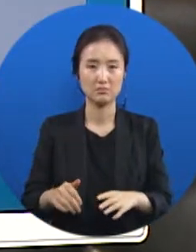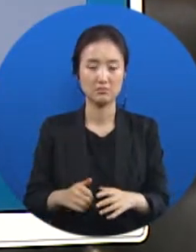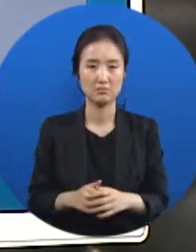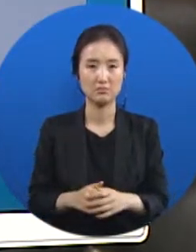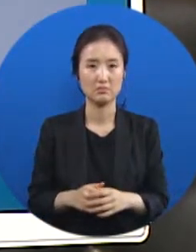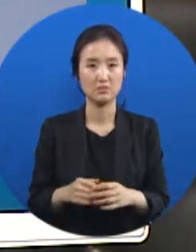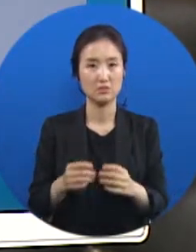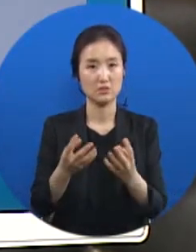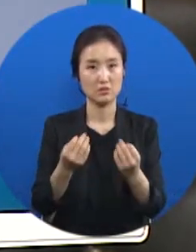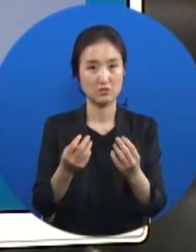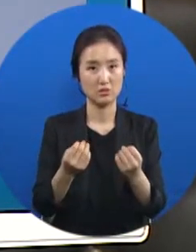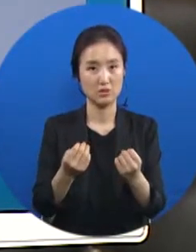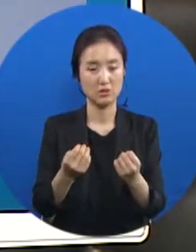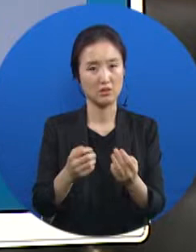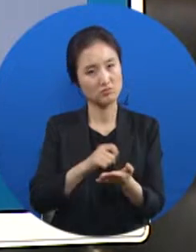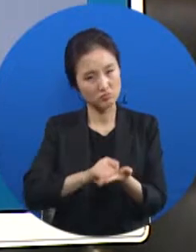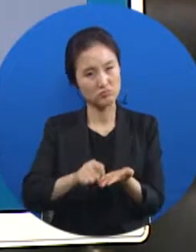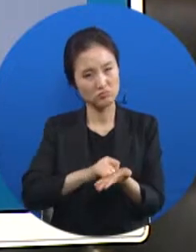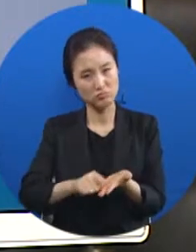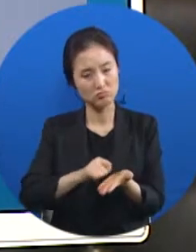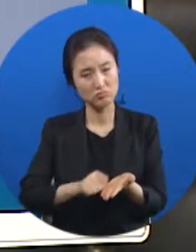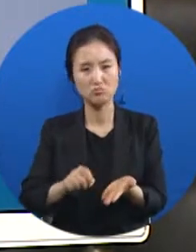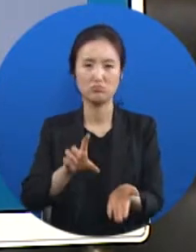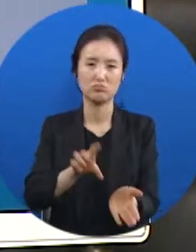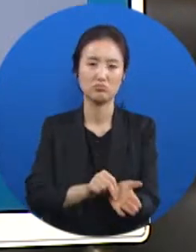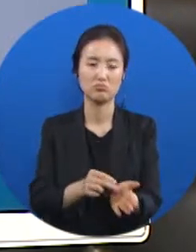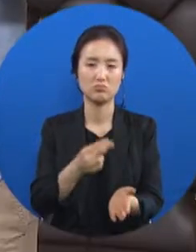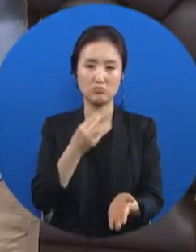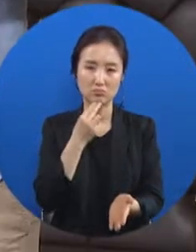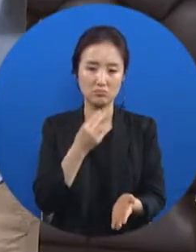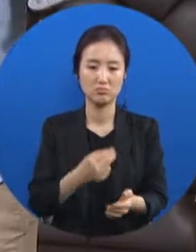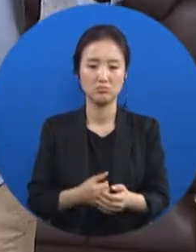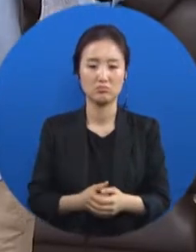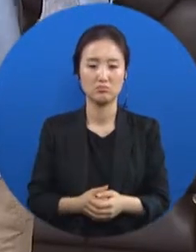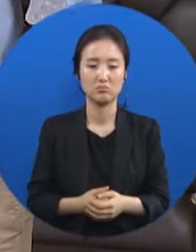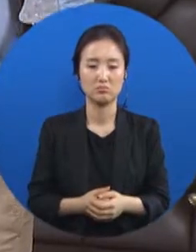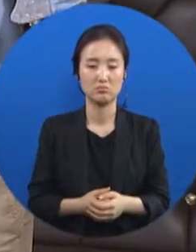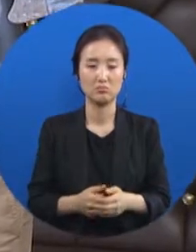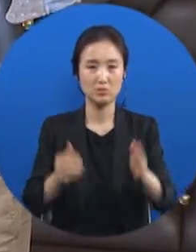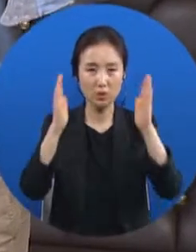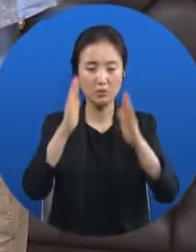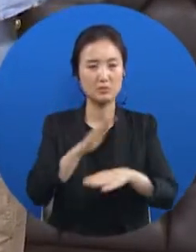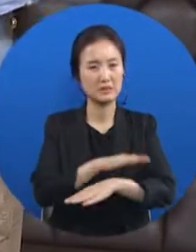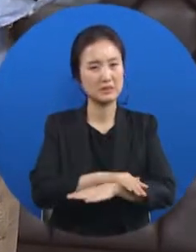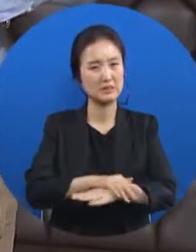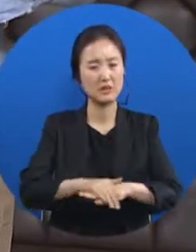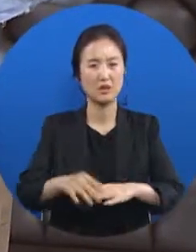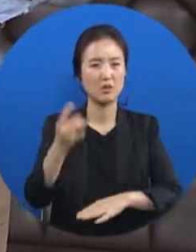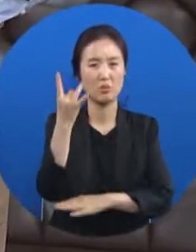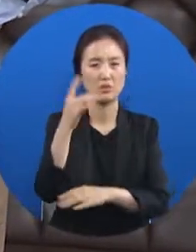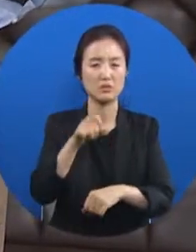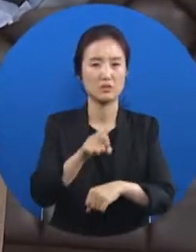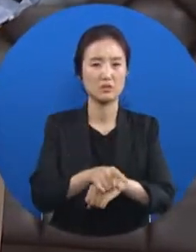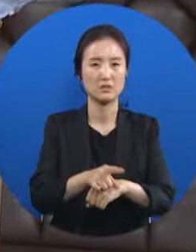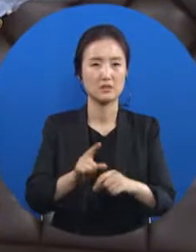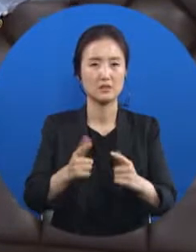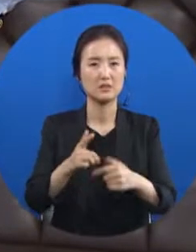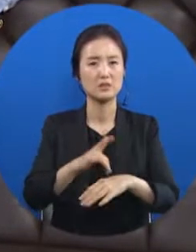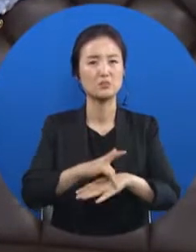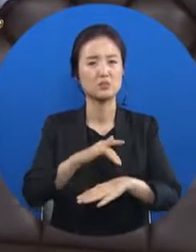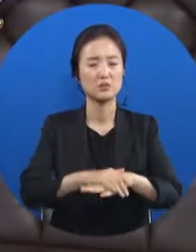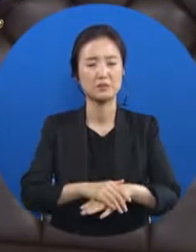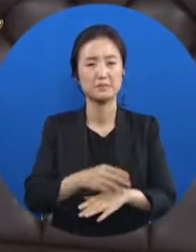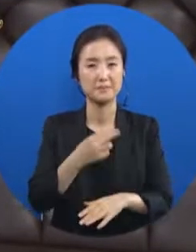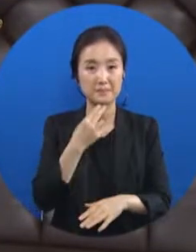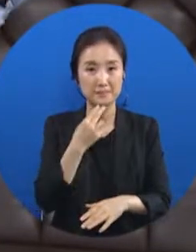진짜 수학책 한 권을 밤새 풀었어. 그리고 공부를 그렇게 잘하던 스타일이 아니니까 어떤 습관이 있느냐.